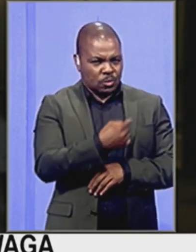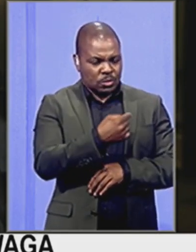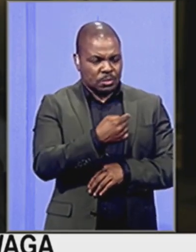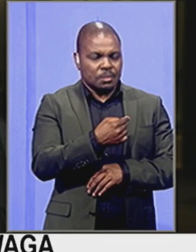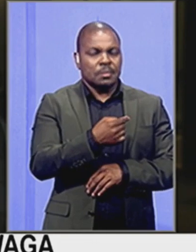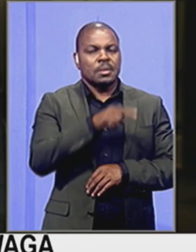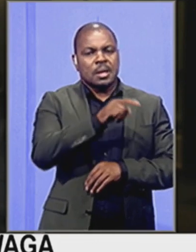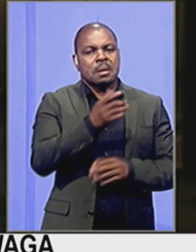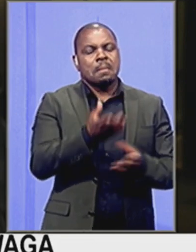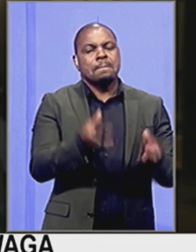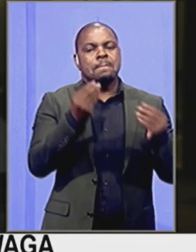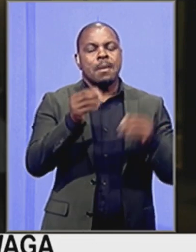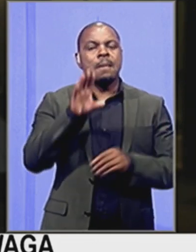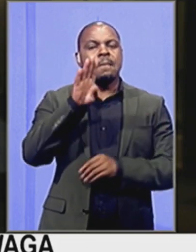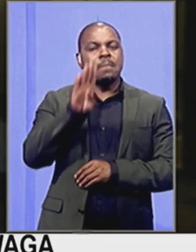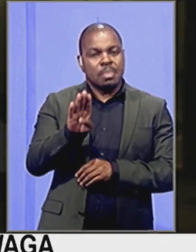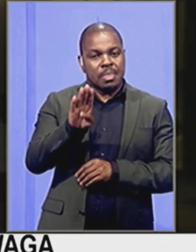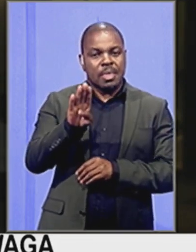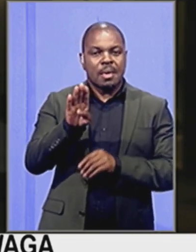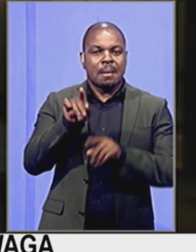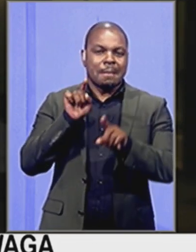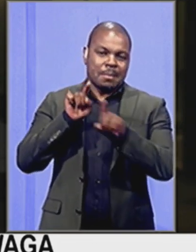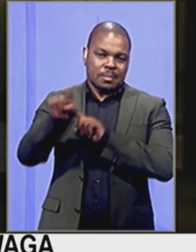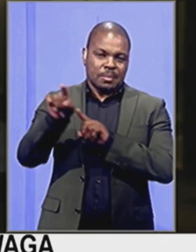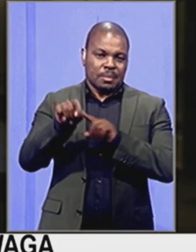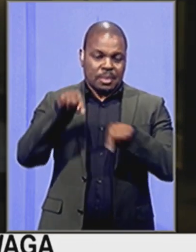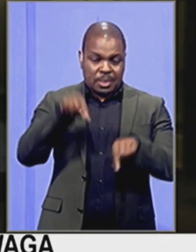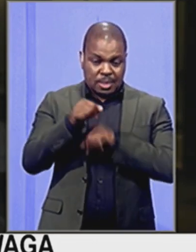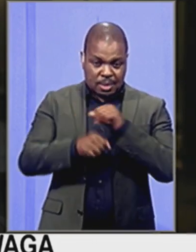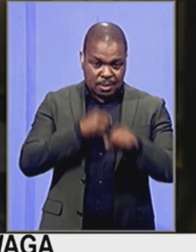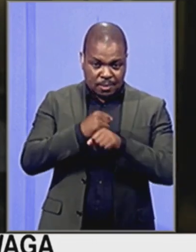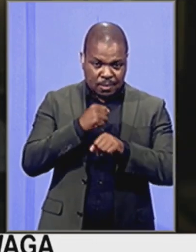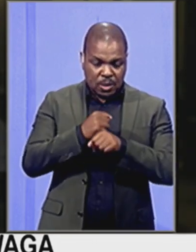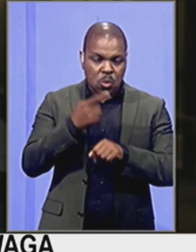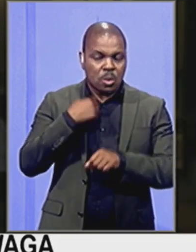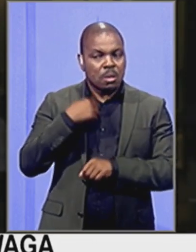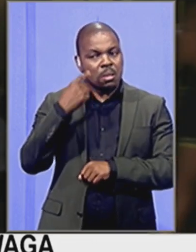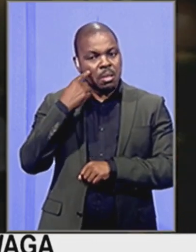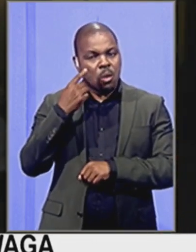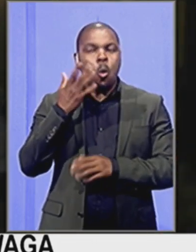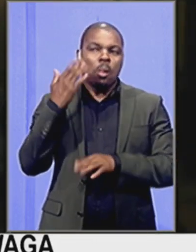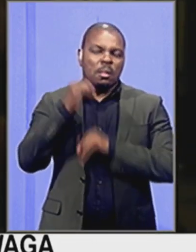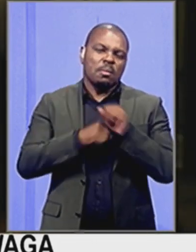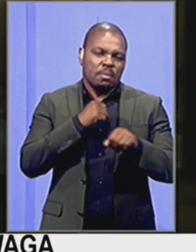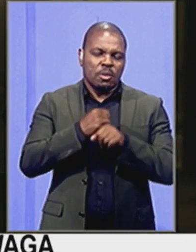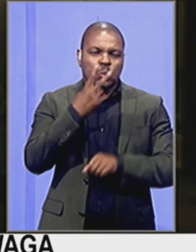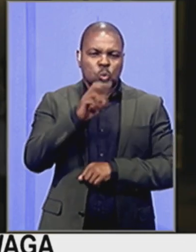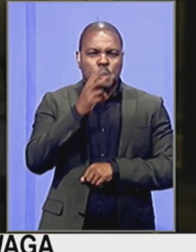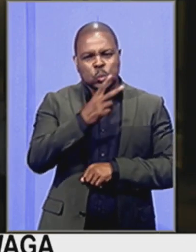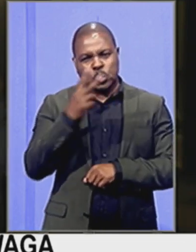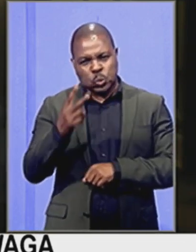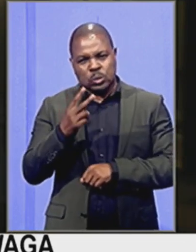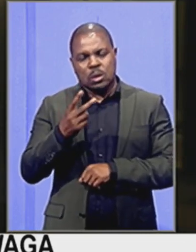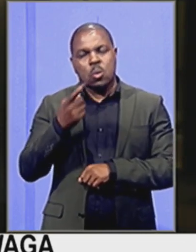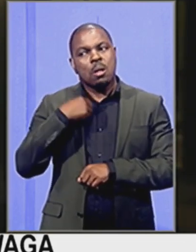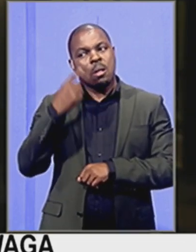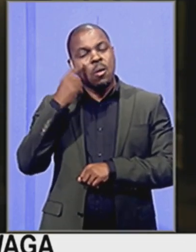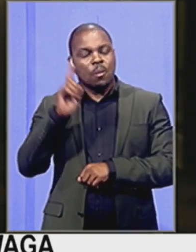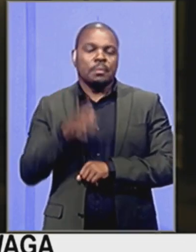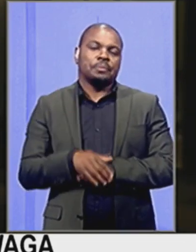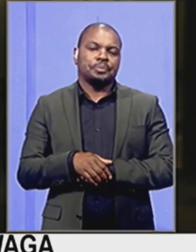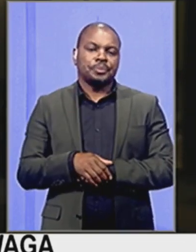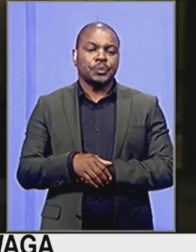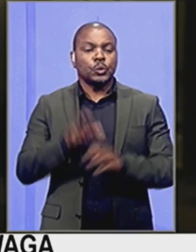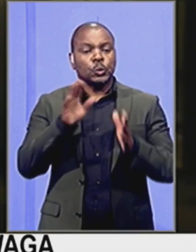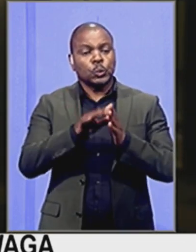kry-a di-bachelor pass tše ba reng ke di-bachelor pass ngwagoko ge re bone or ngwago fetileng which is 2022 re bone gore